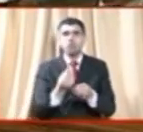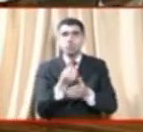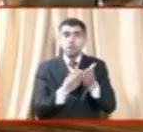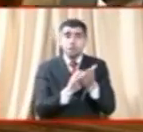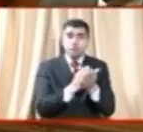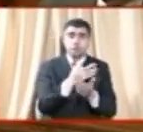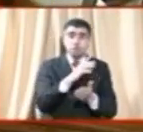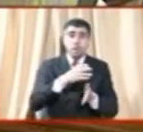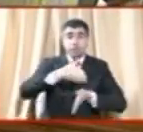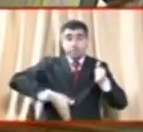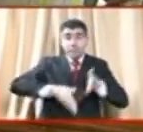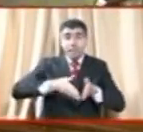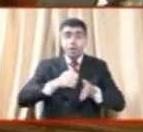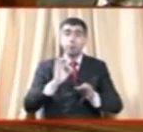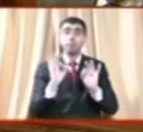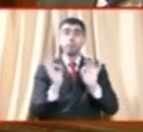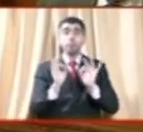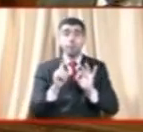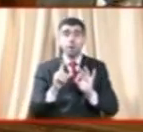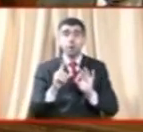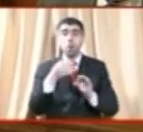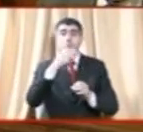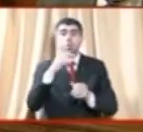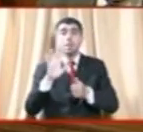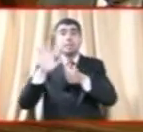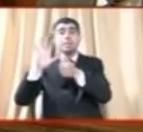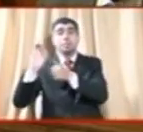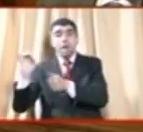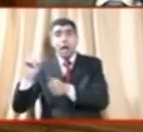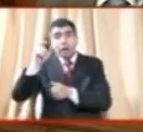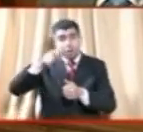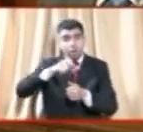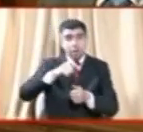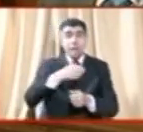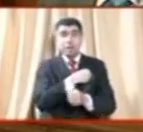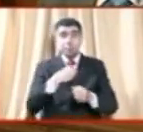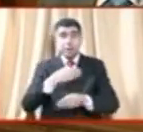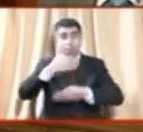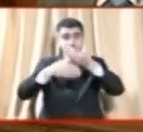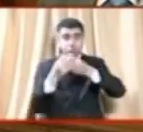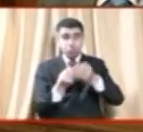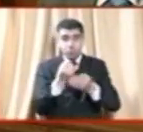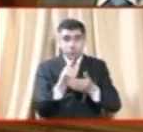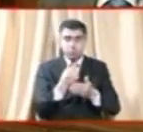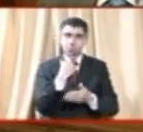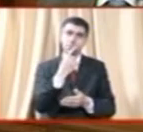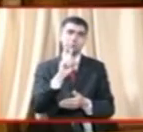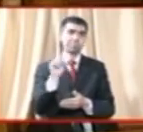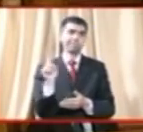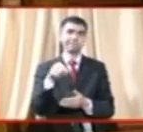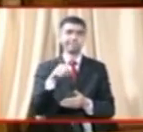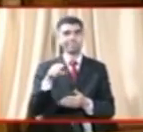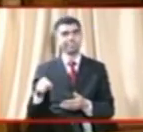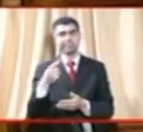يمكنش 400 نسمه غدير لهم مستشفى، 600 نسمه ما عندناش الامكانيات بكل صراحه باش غنشتوا هذه الامكانيات اللي عندنا.